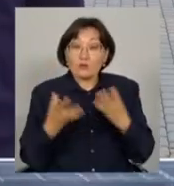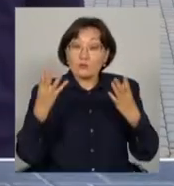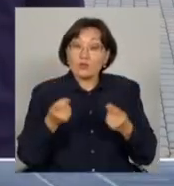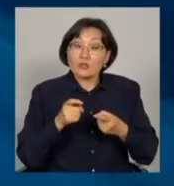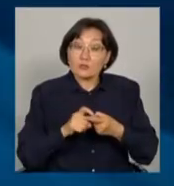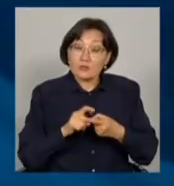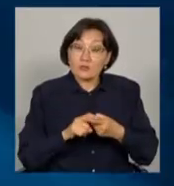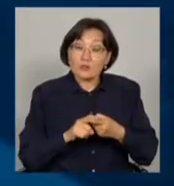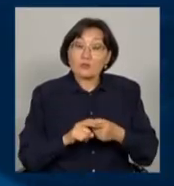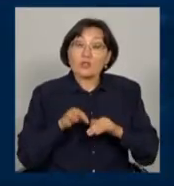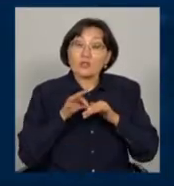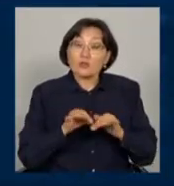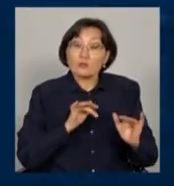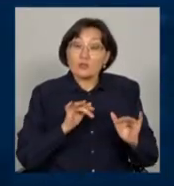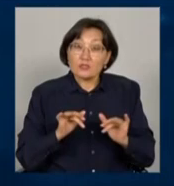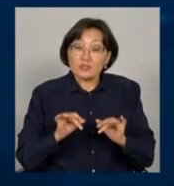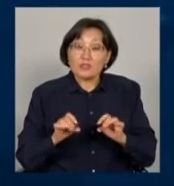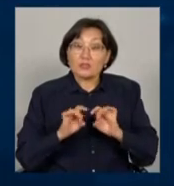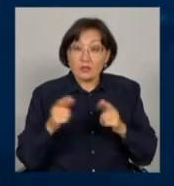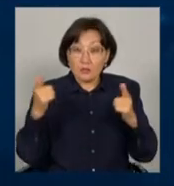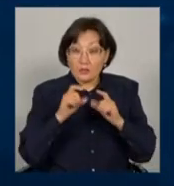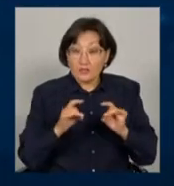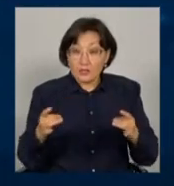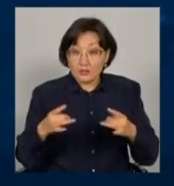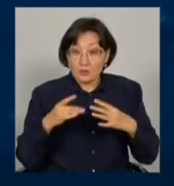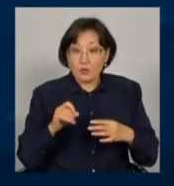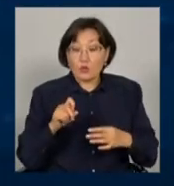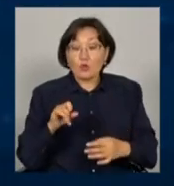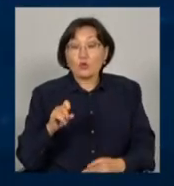күндері аясында өтіп жатқан іс-шаралардан ақпар таратқан әріптесім Ұлағат Арғын болатын.